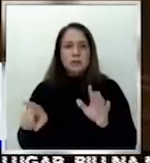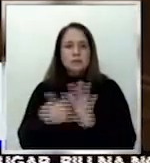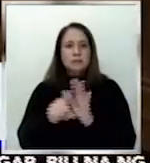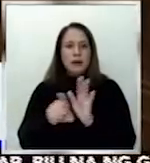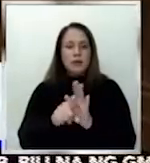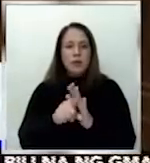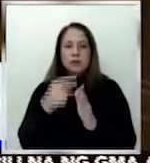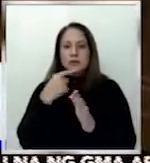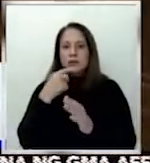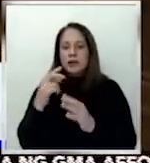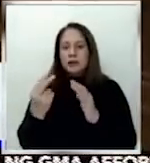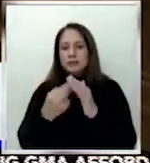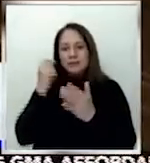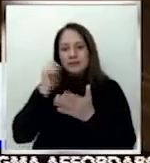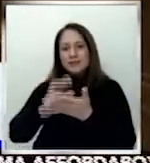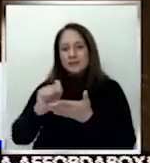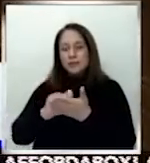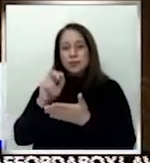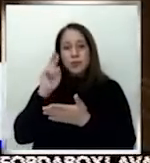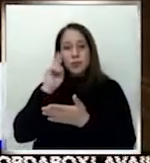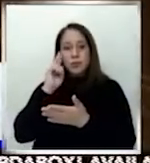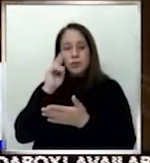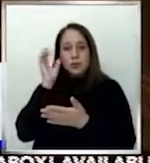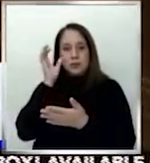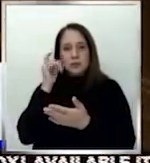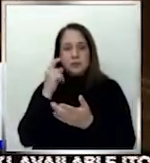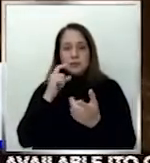USEC Ruth Castello. Hindi raw nagbabago ang